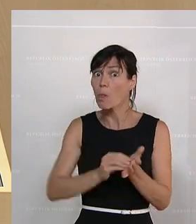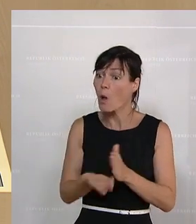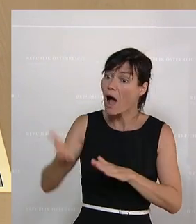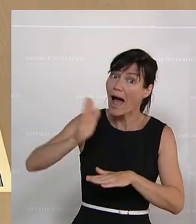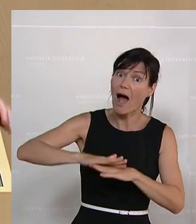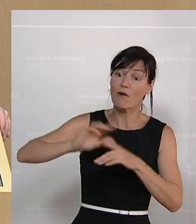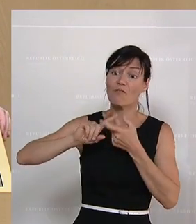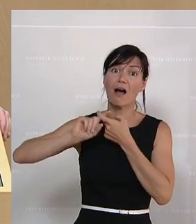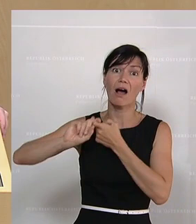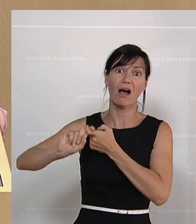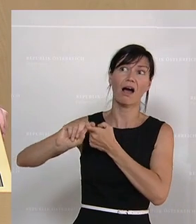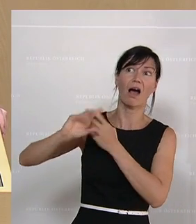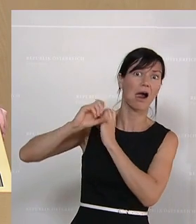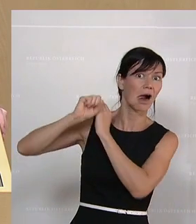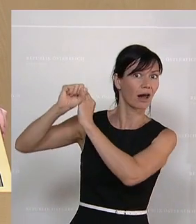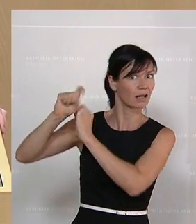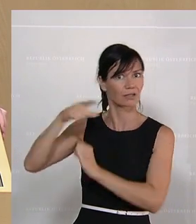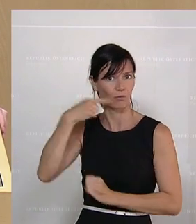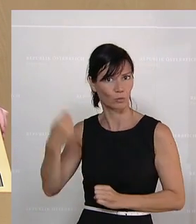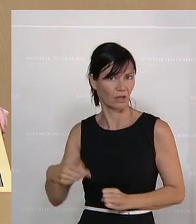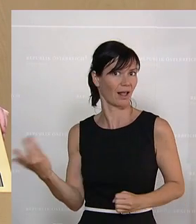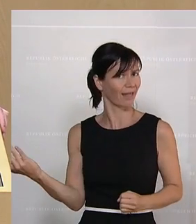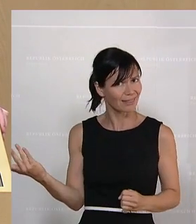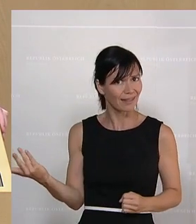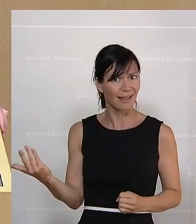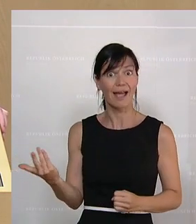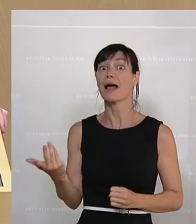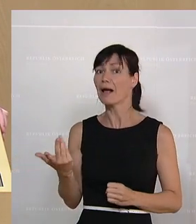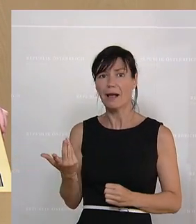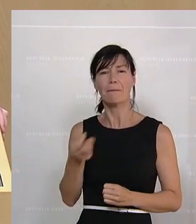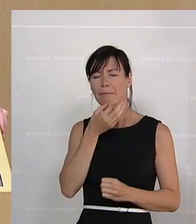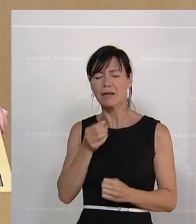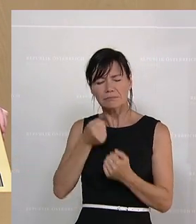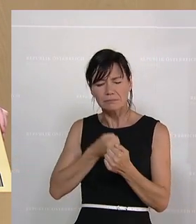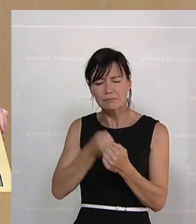treiben statt daran zu arbeiten dass die lösung ist und was ist denn die lösung